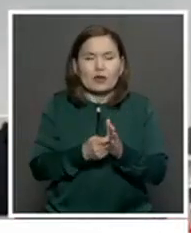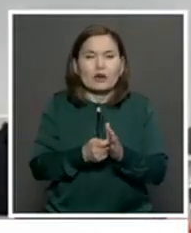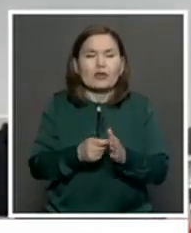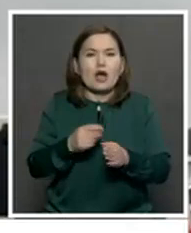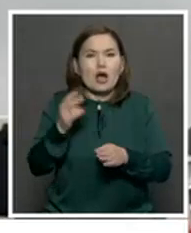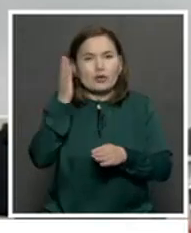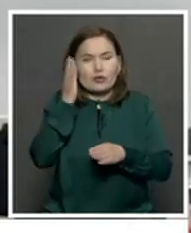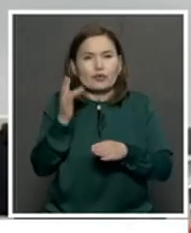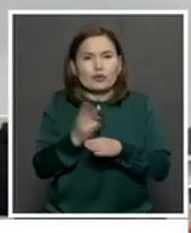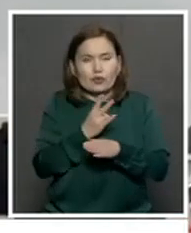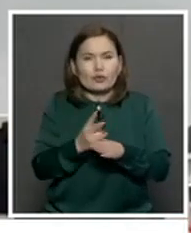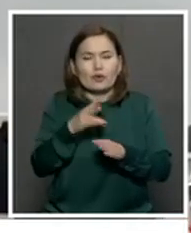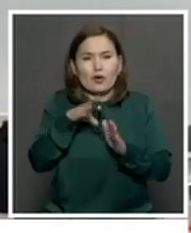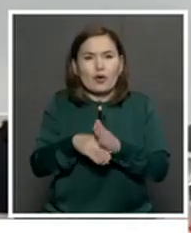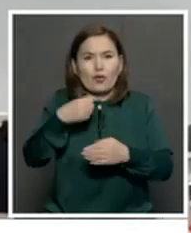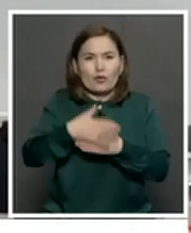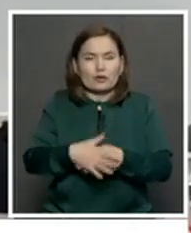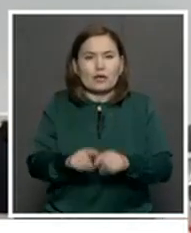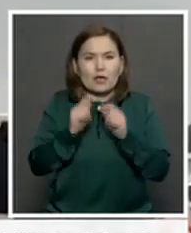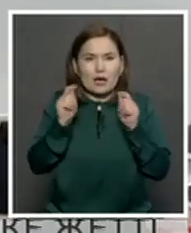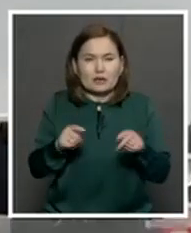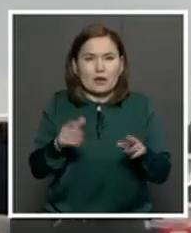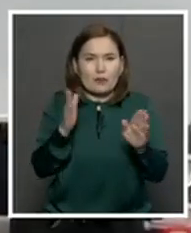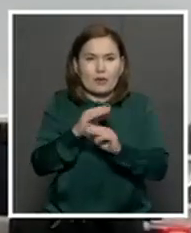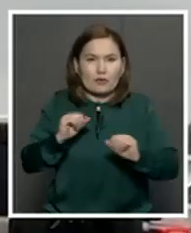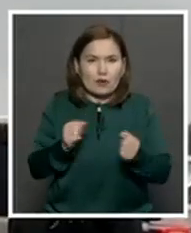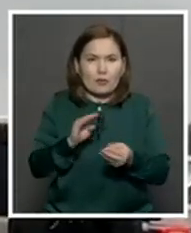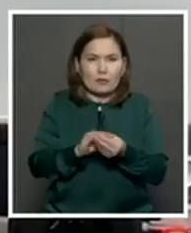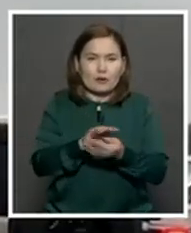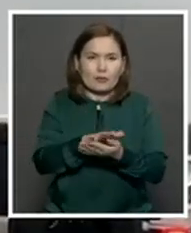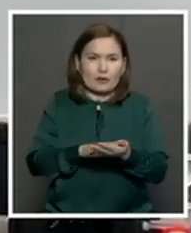ашылған. Синоптиктер салқын ауа райы сенбіге дейін сақталады деп отыр.